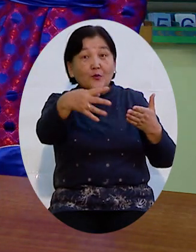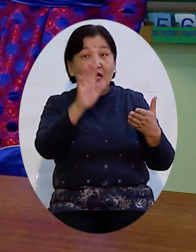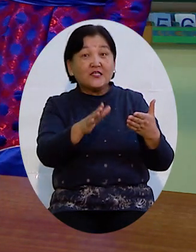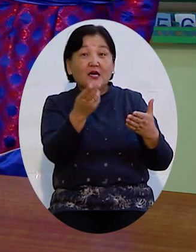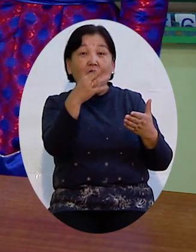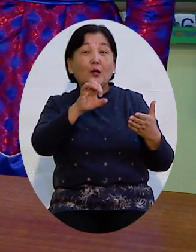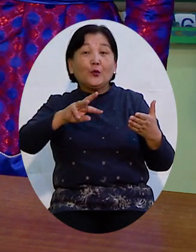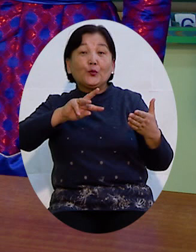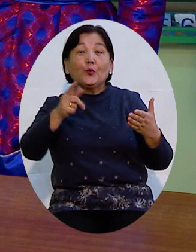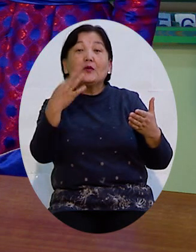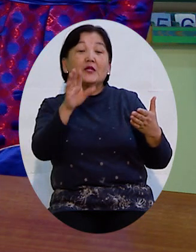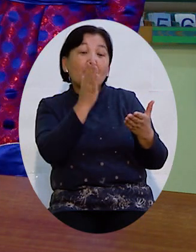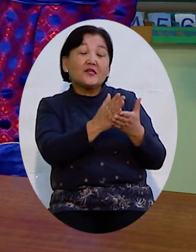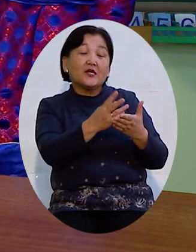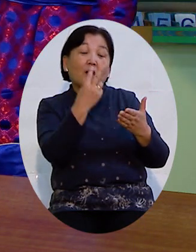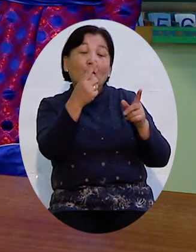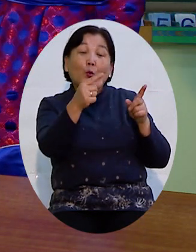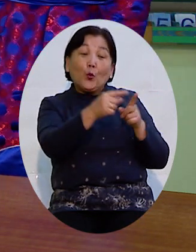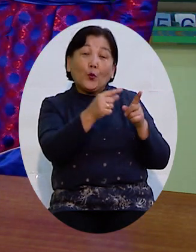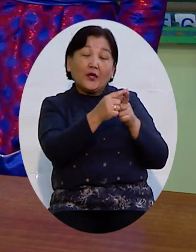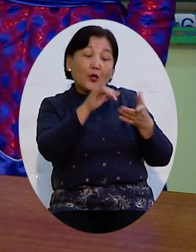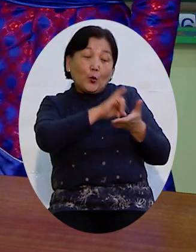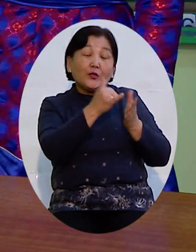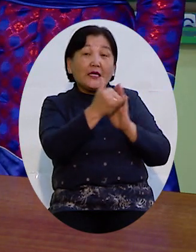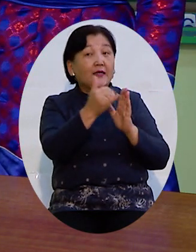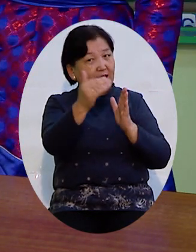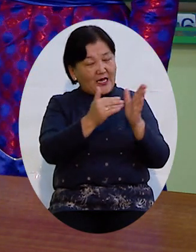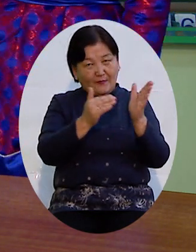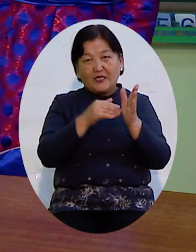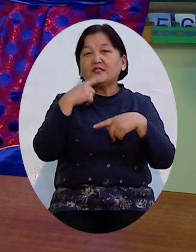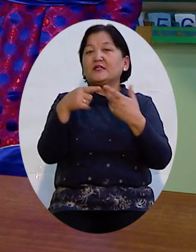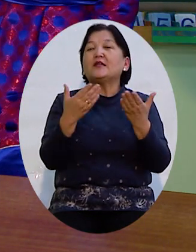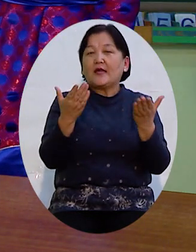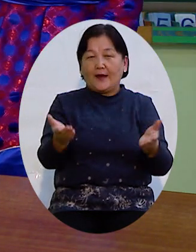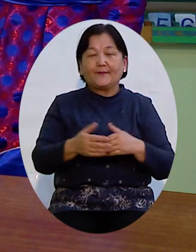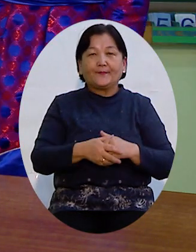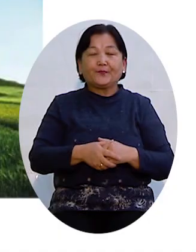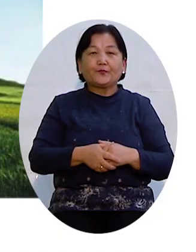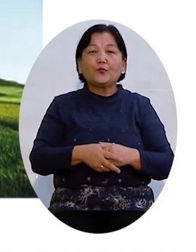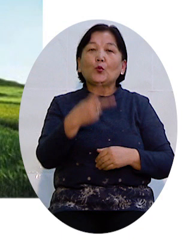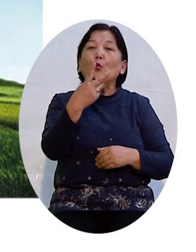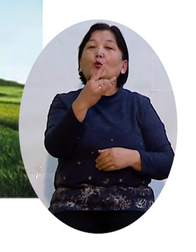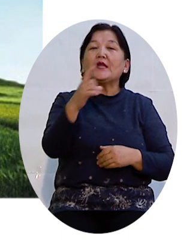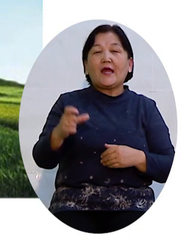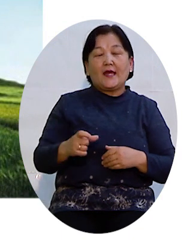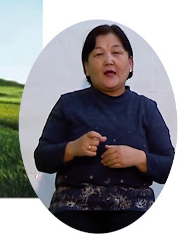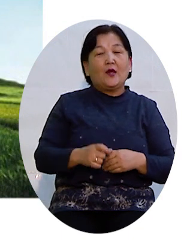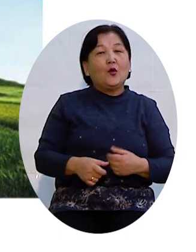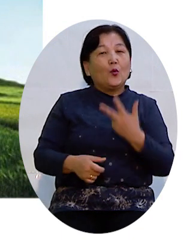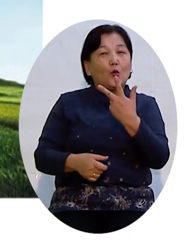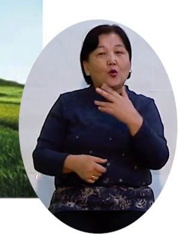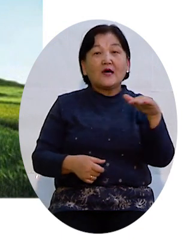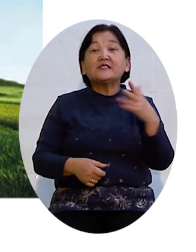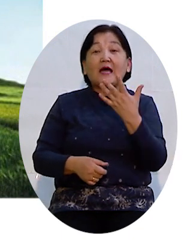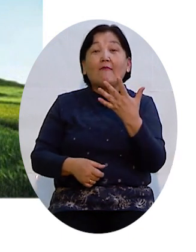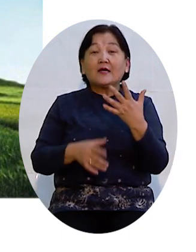утгаар хамтдаа ярилцгаая. Үгийн утгыг тайлбарлаж ярья хүүхдүүд ээ. За үрээ, 3-аас 5